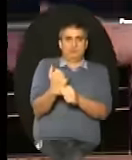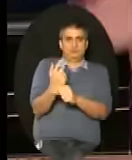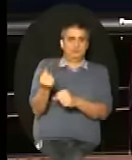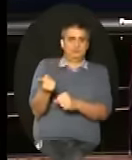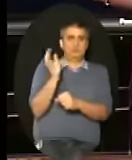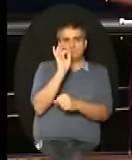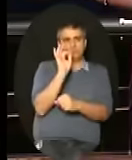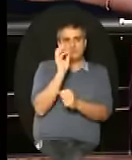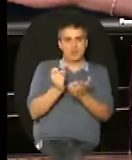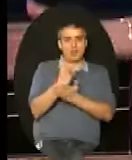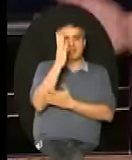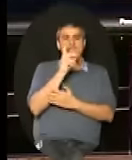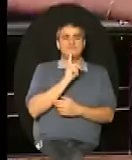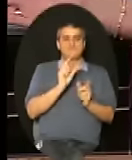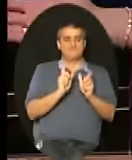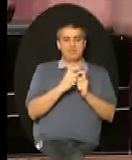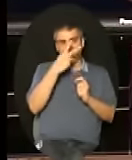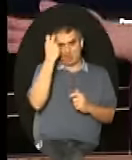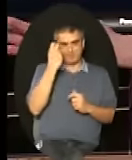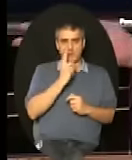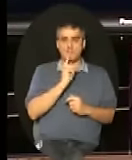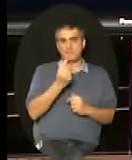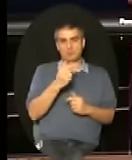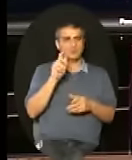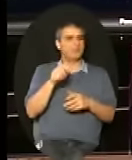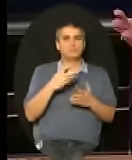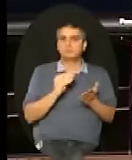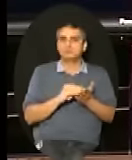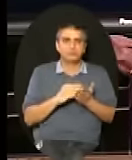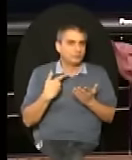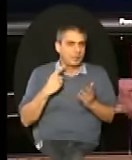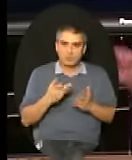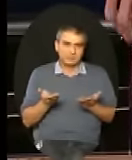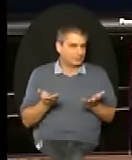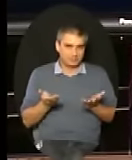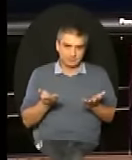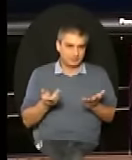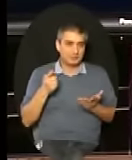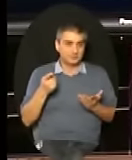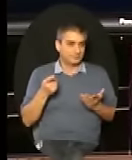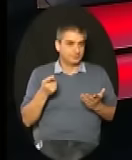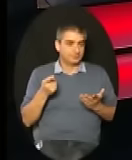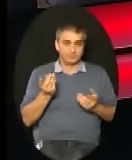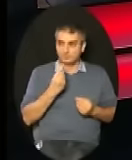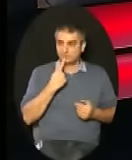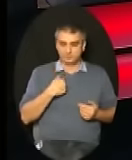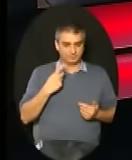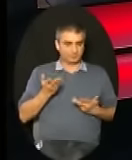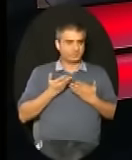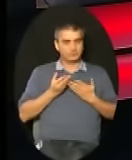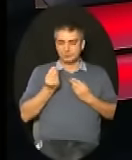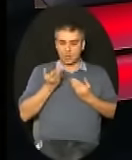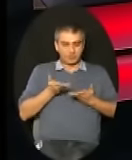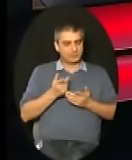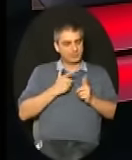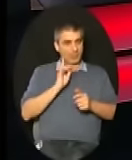יושבים, כדי להעיף את המיעוטים או את הערבים מהכנסת. למה זה טוב? זה תורם, שמישהו יגיד לי שזה תורם גרם